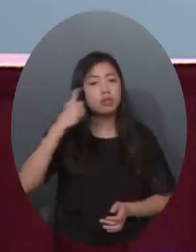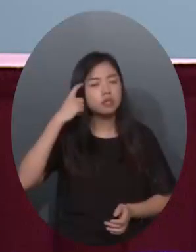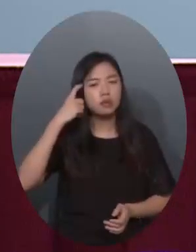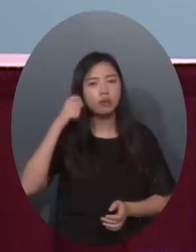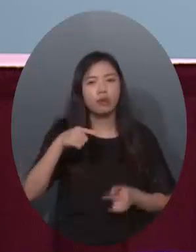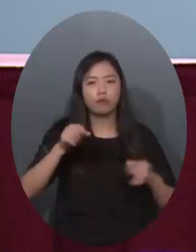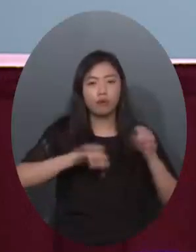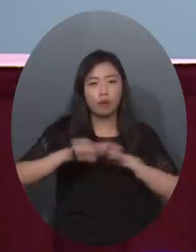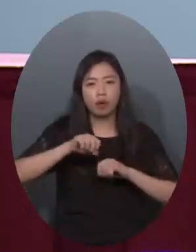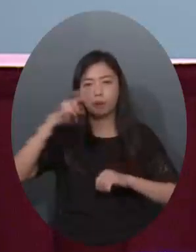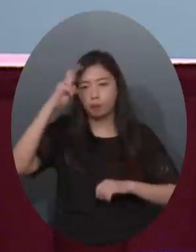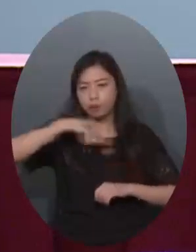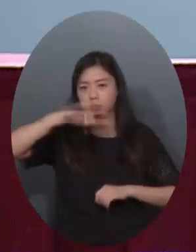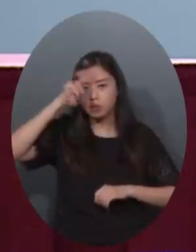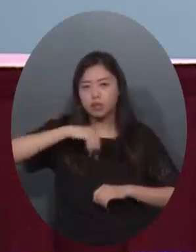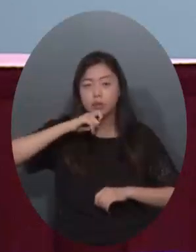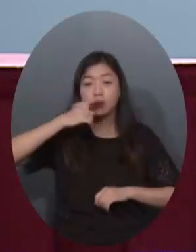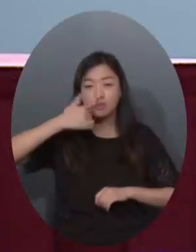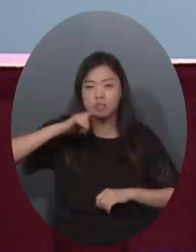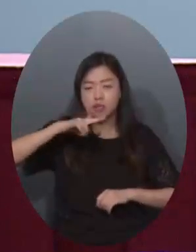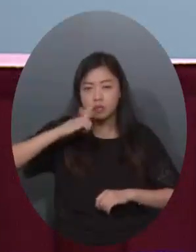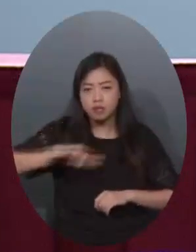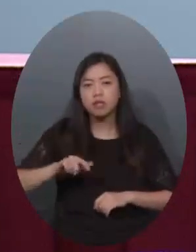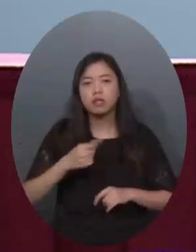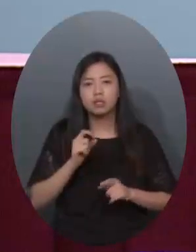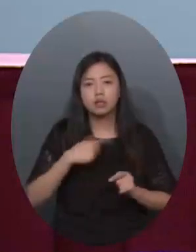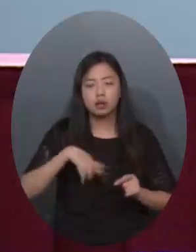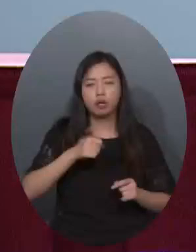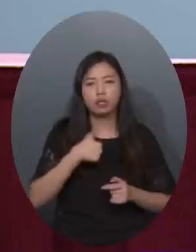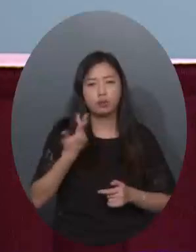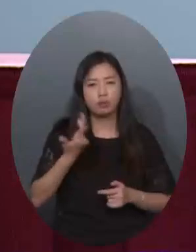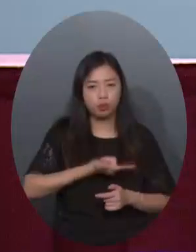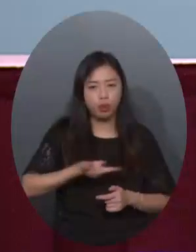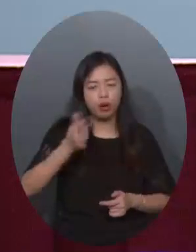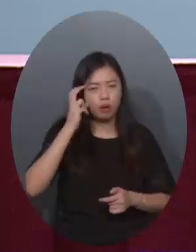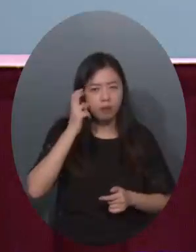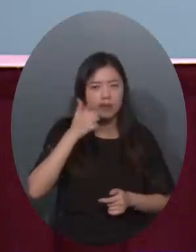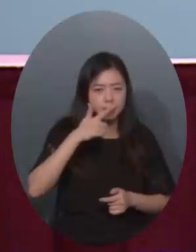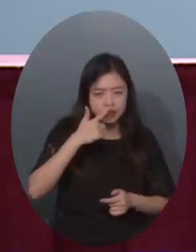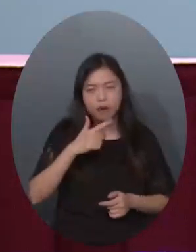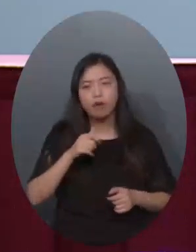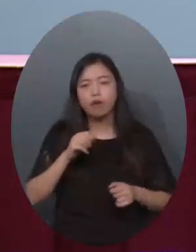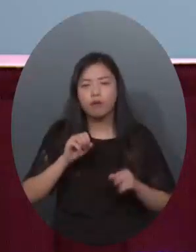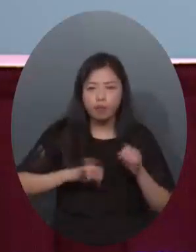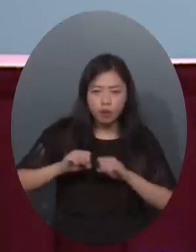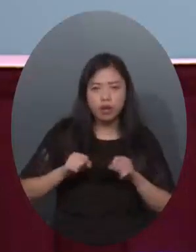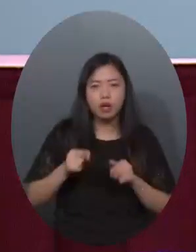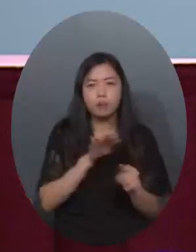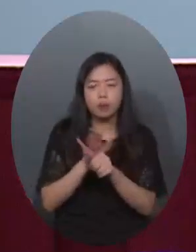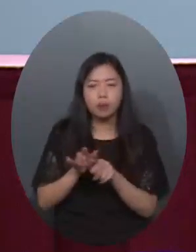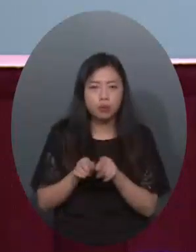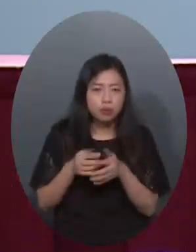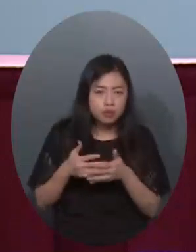科技是日日都有新的，所以我們要不停去考慮有什麼新的科技可以幫助我們的同